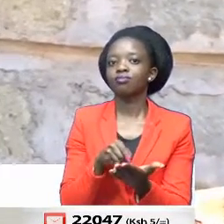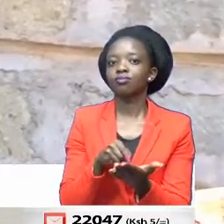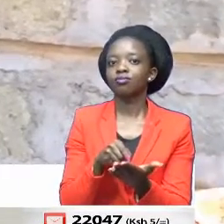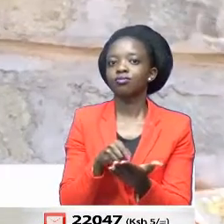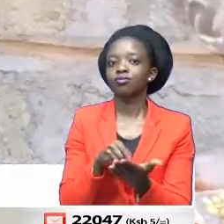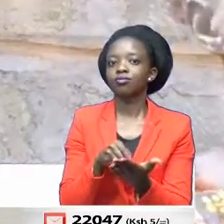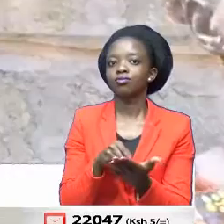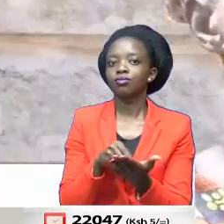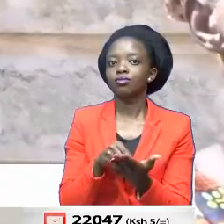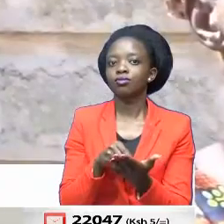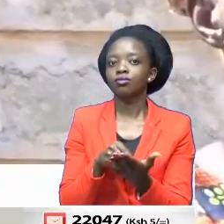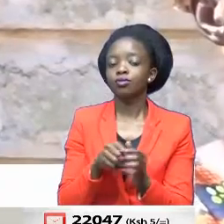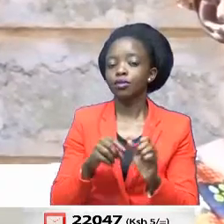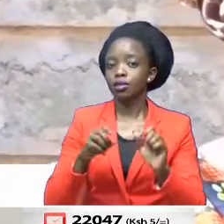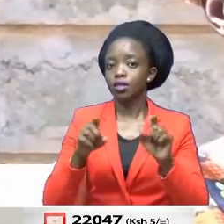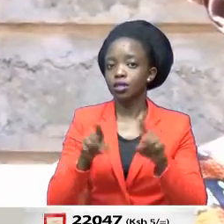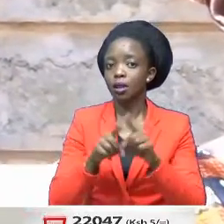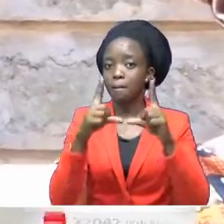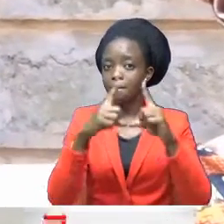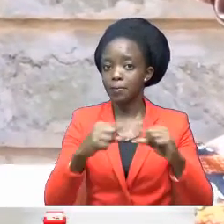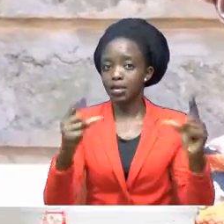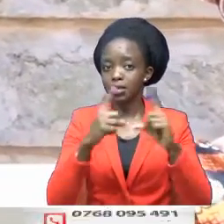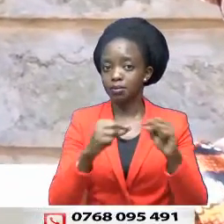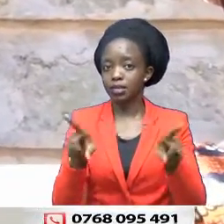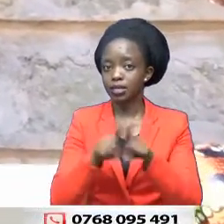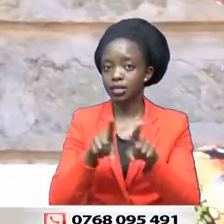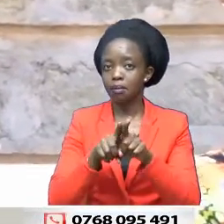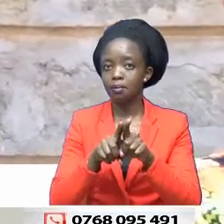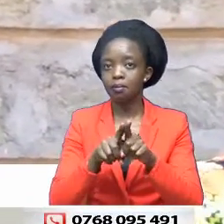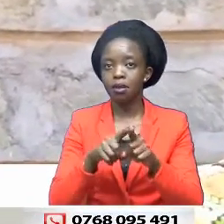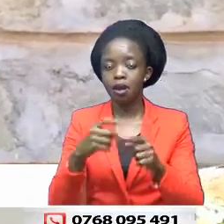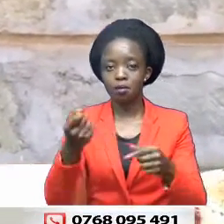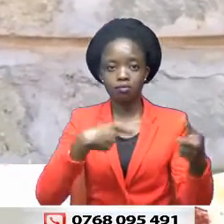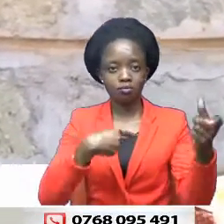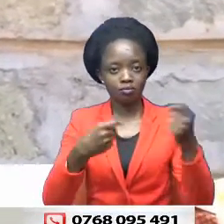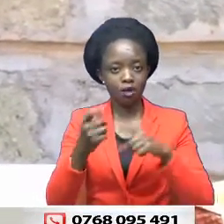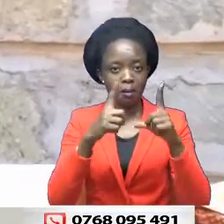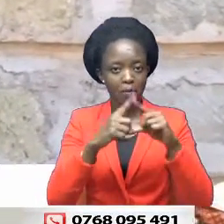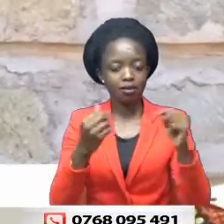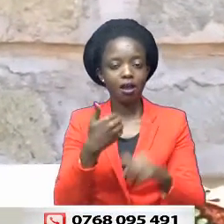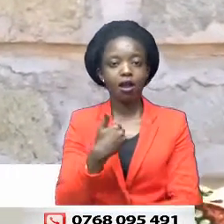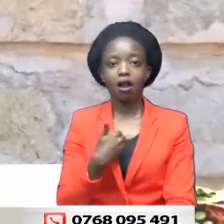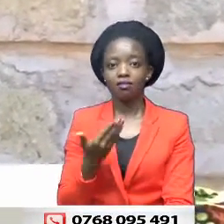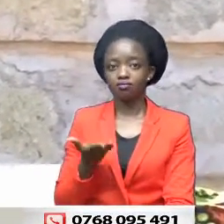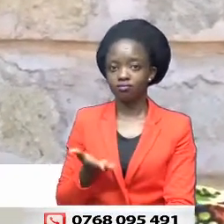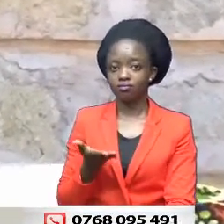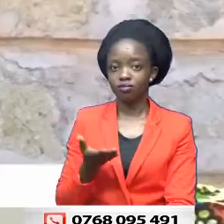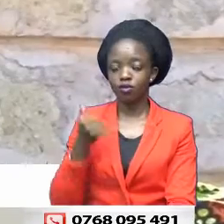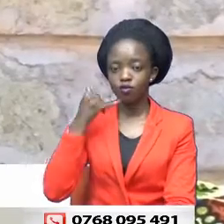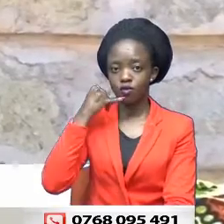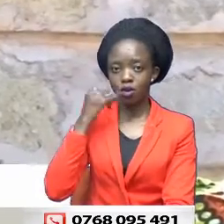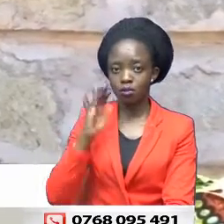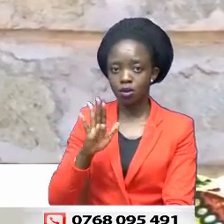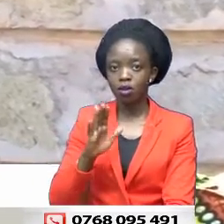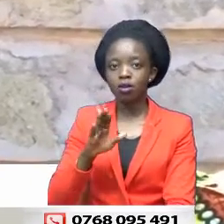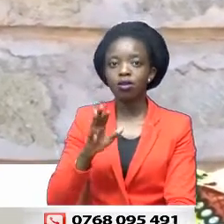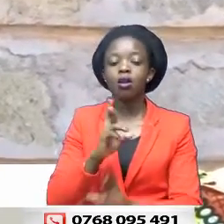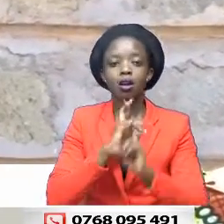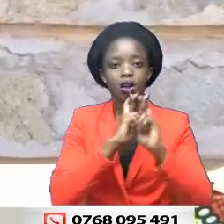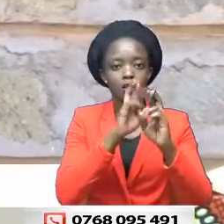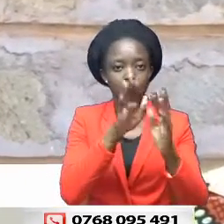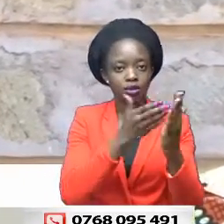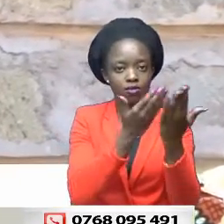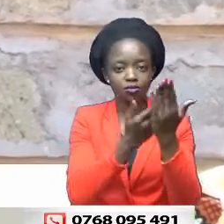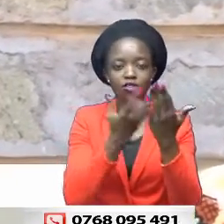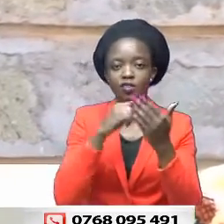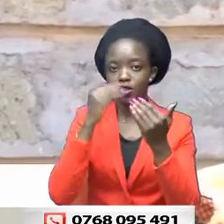kamilisha vizuri. Kuna messages ambao tumetumiwa messages, threatening messages. Tumeweza kuripoti kwa kituo cha